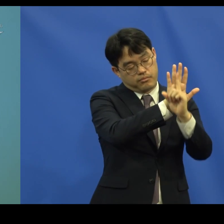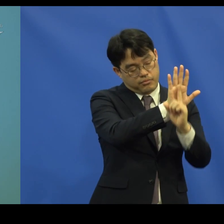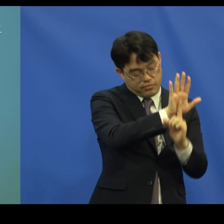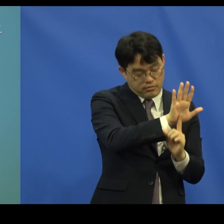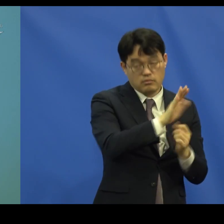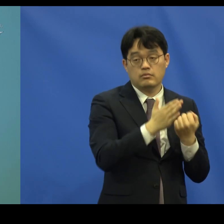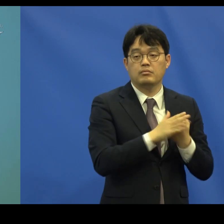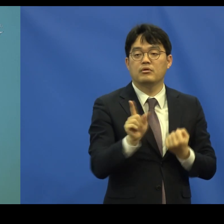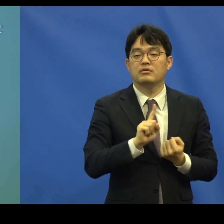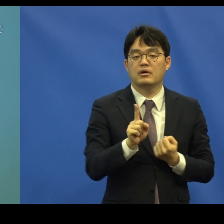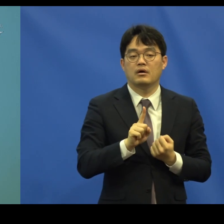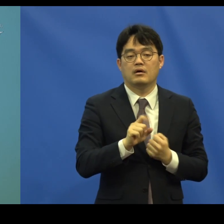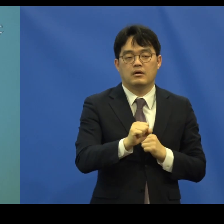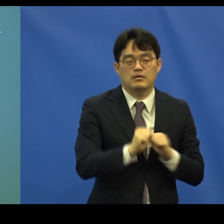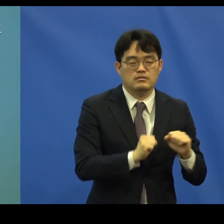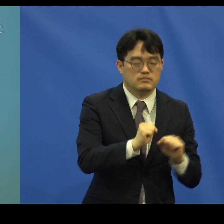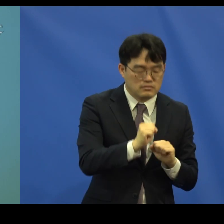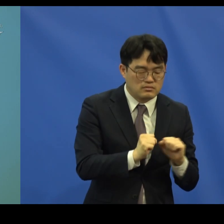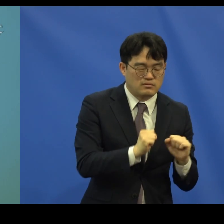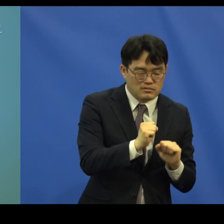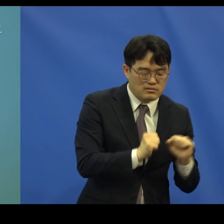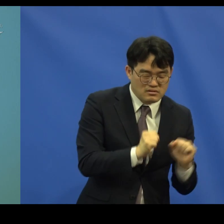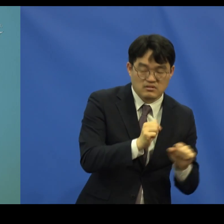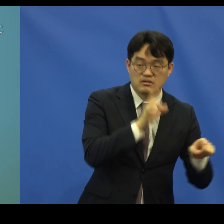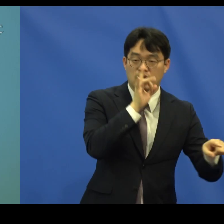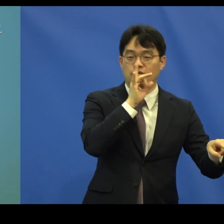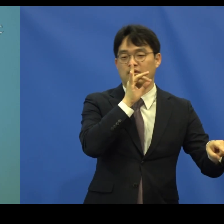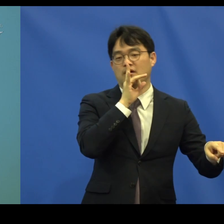굉장히 딜레마에 빠져 있는 거예요.